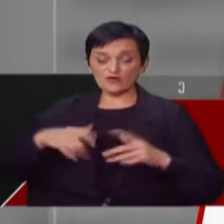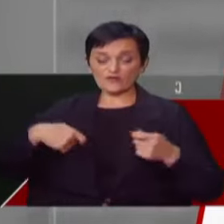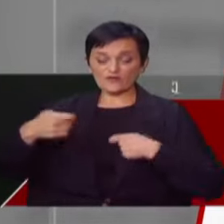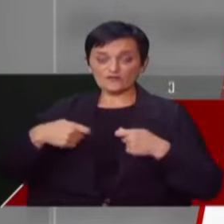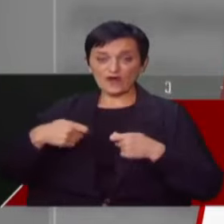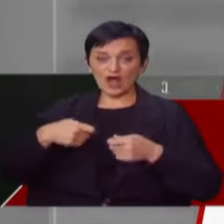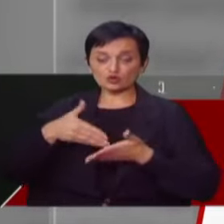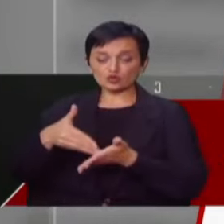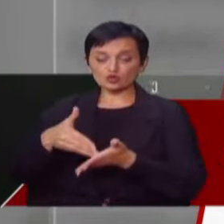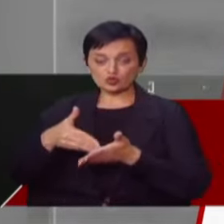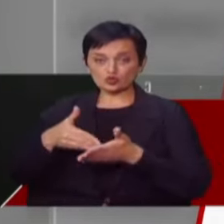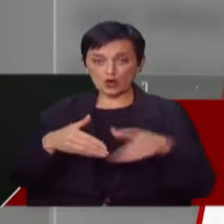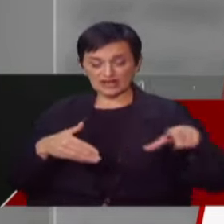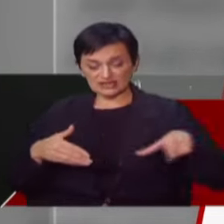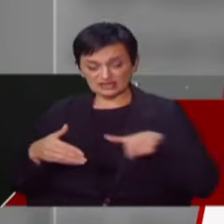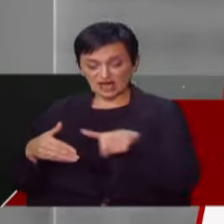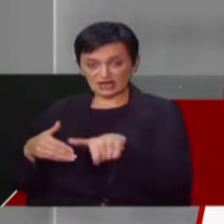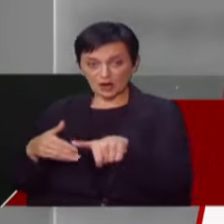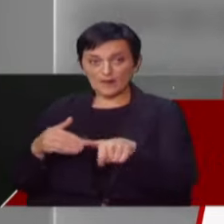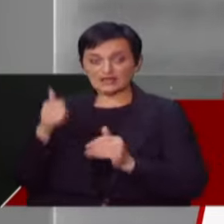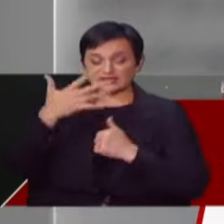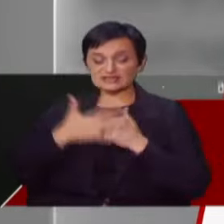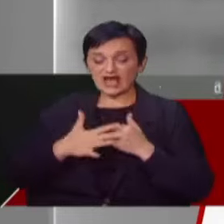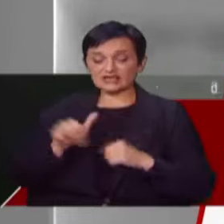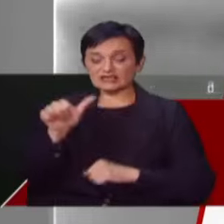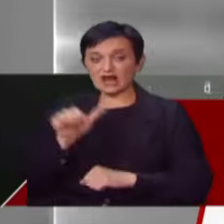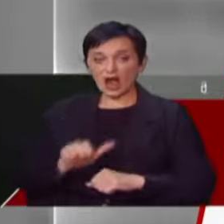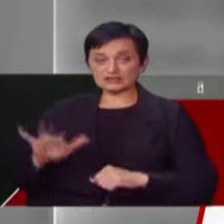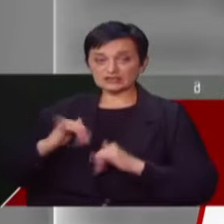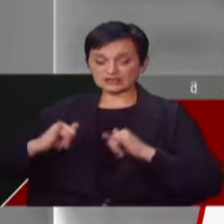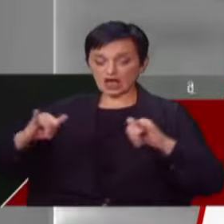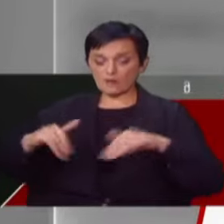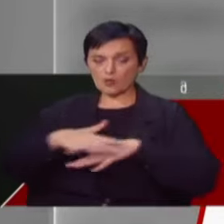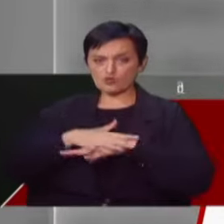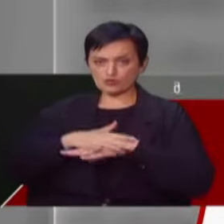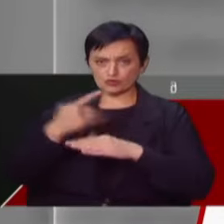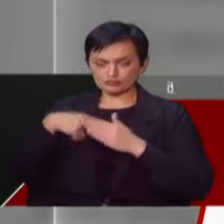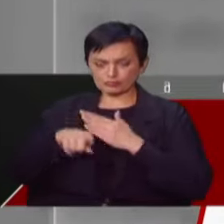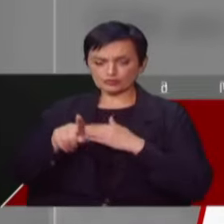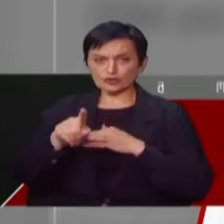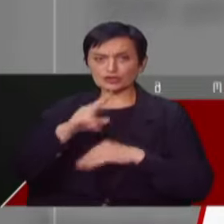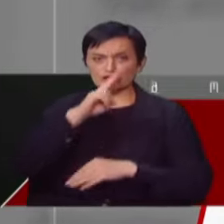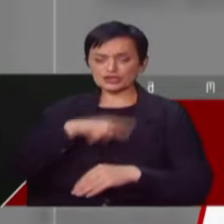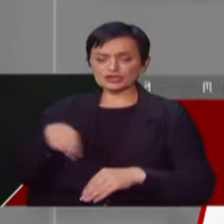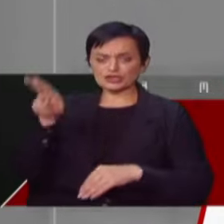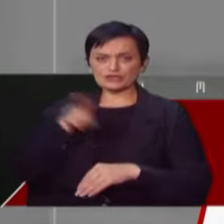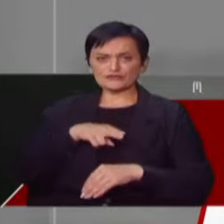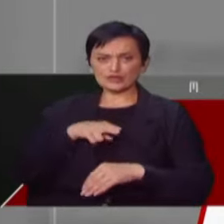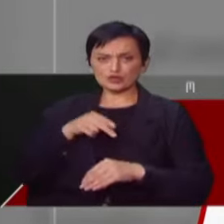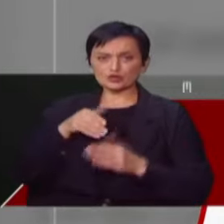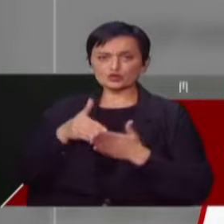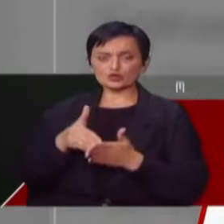ვაჭრობის შუადერეფნით. ცენტრალური აზიის გაფართოებულმა ბაზარმა ასევე გამოიწვია ტვირთების ბოლოდროინდელი